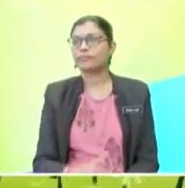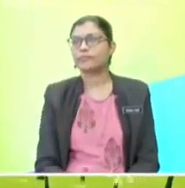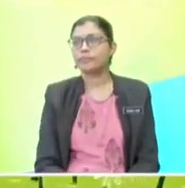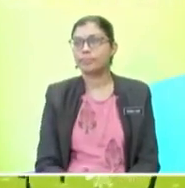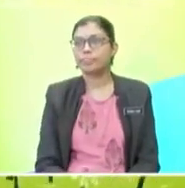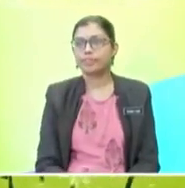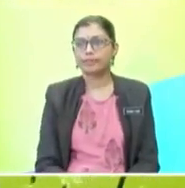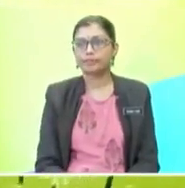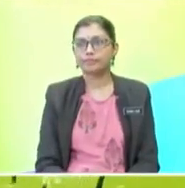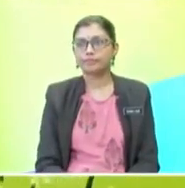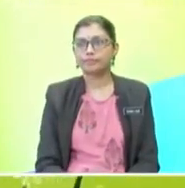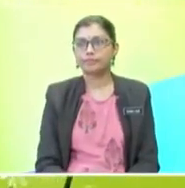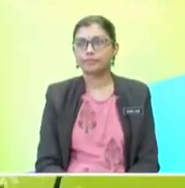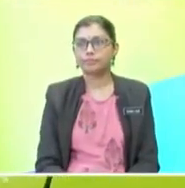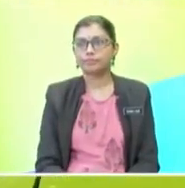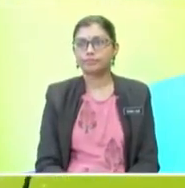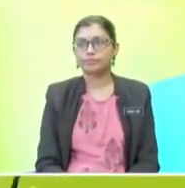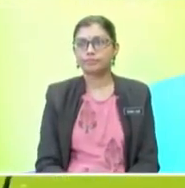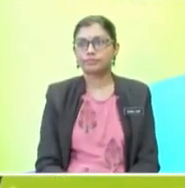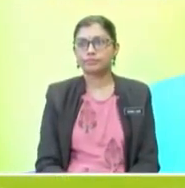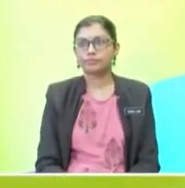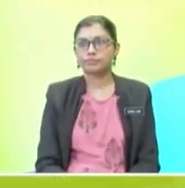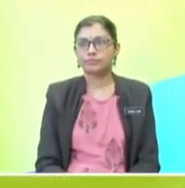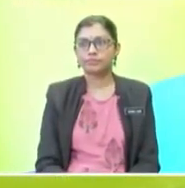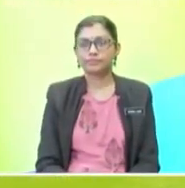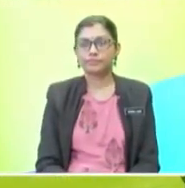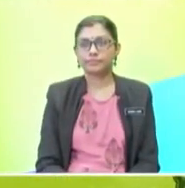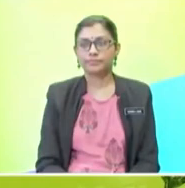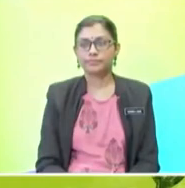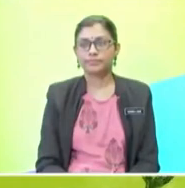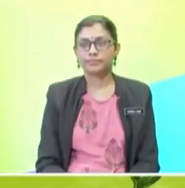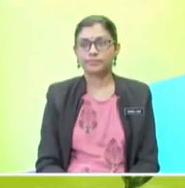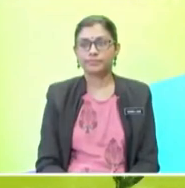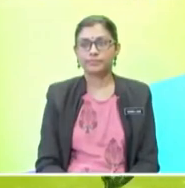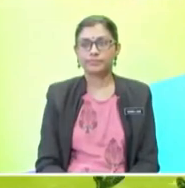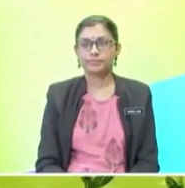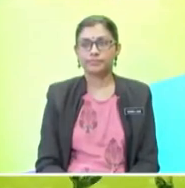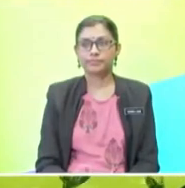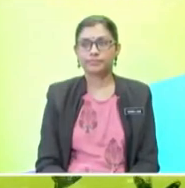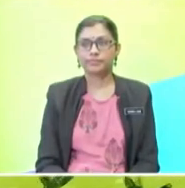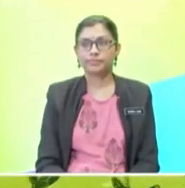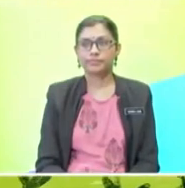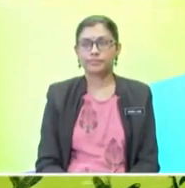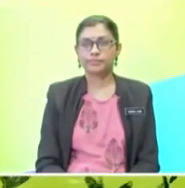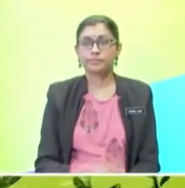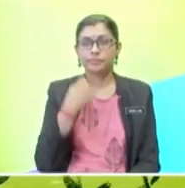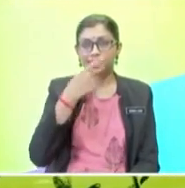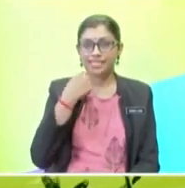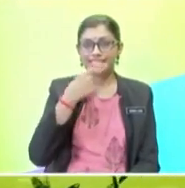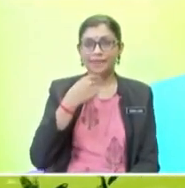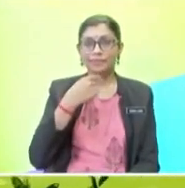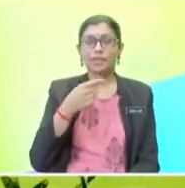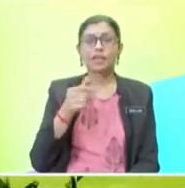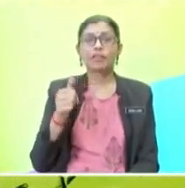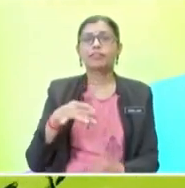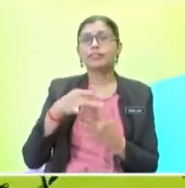Dekat sikit, Amar. Kita nak tengok. Terbaik. Okey, Amar boleh kongsikan dengan cikgu dan kawan-kawan siapakah